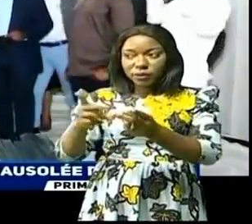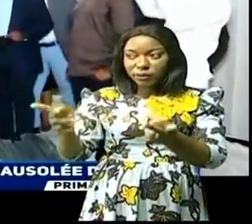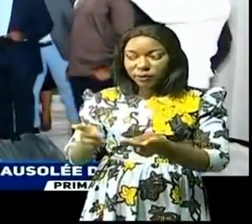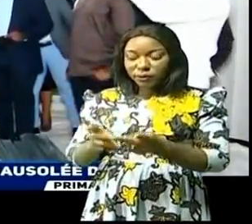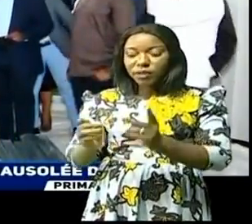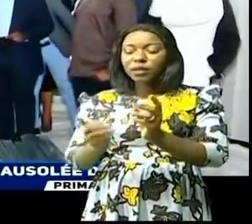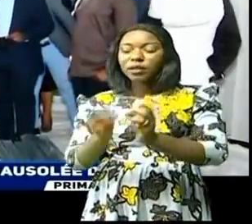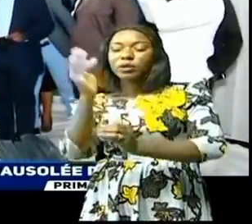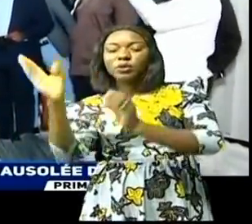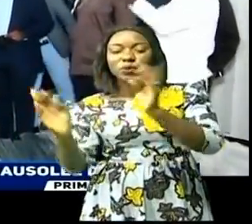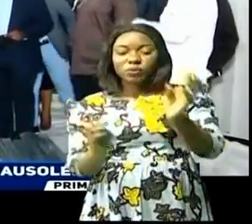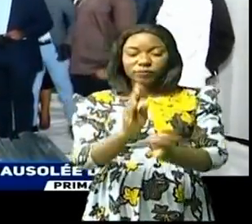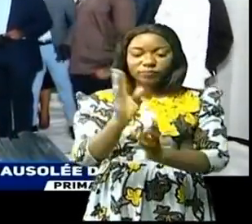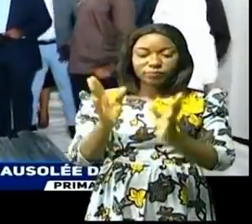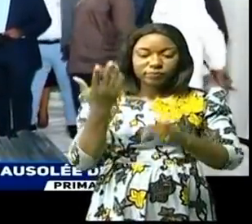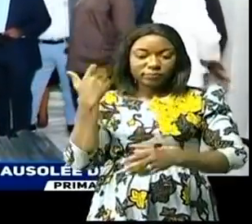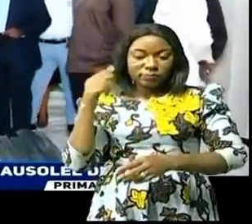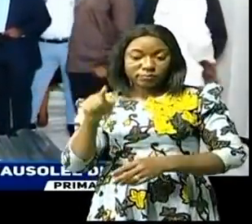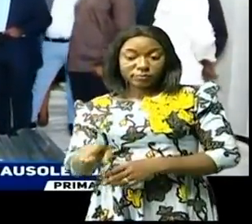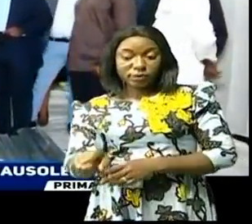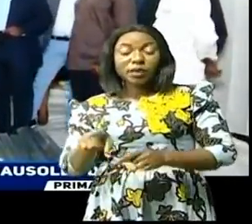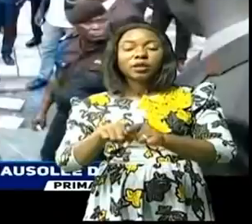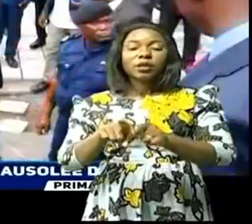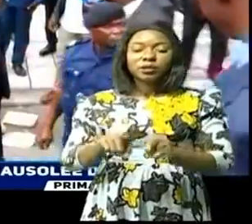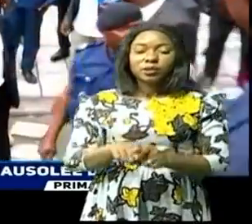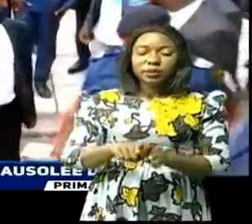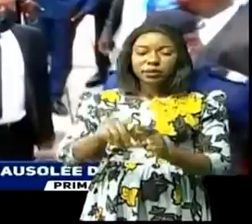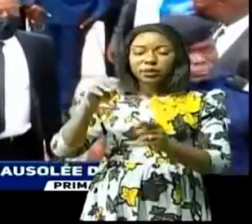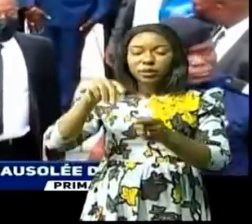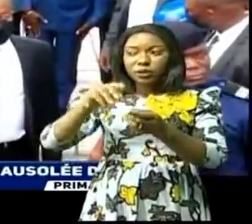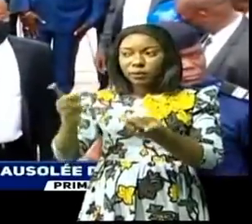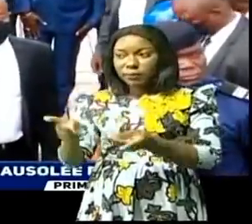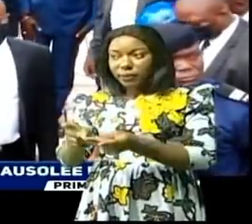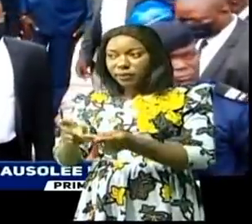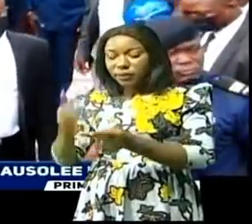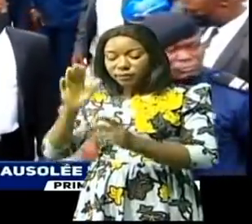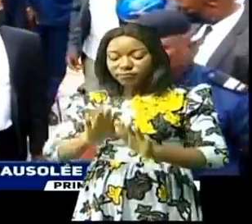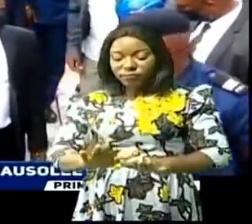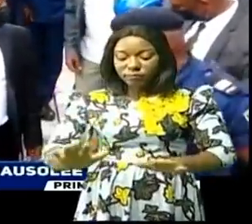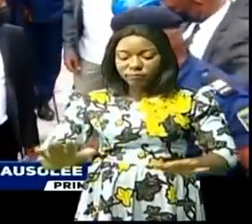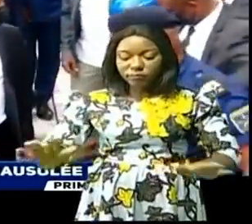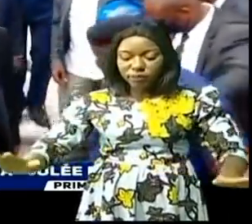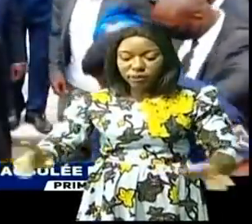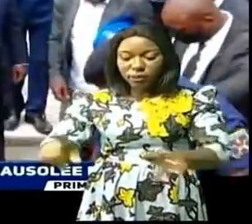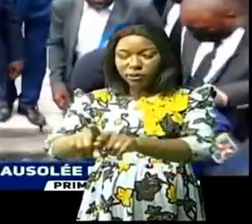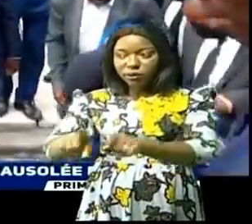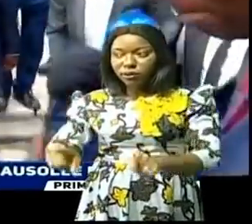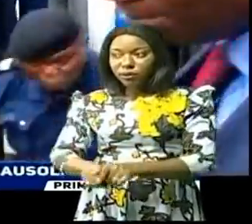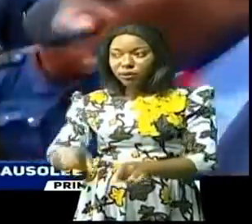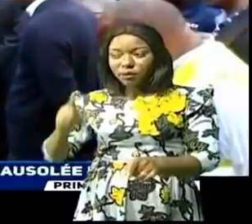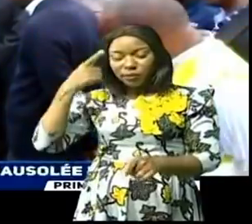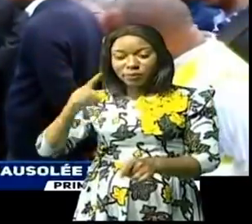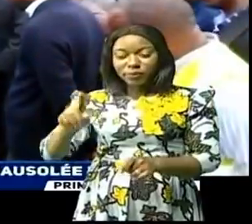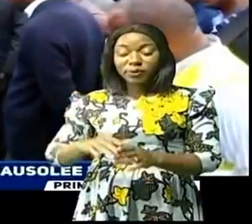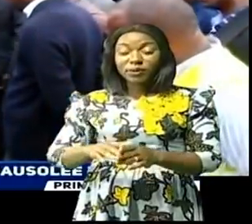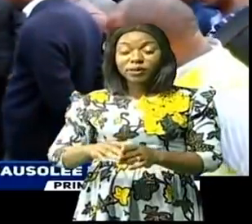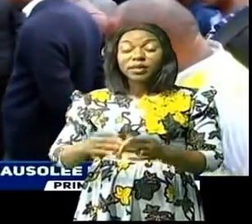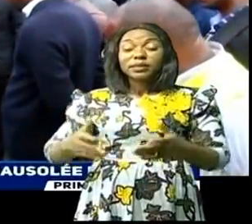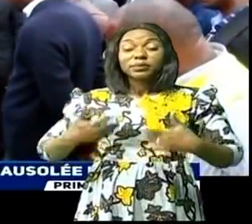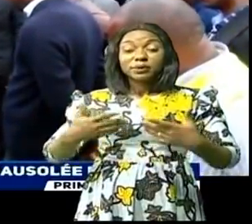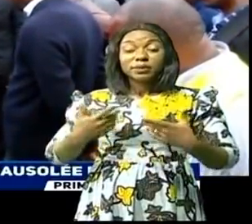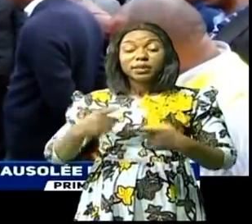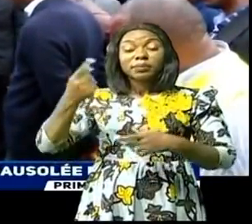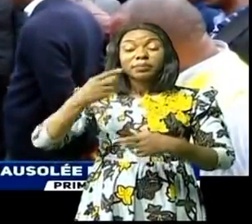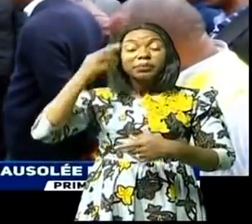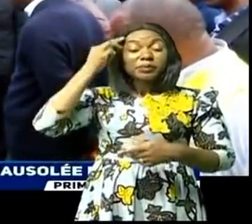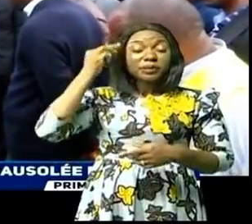fontaine sèche des jeux d'eau, à l'aménagement de l'esplanade, à la pose des pavés multicolores et des viaducs. De quoi satisfaire le Premier